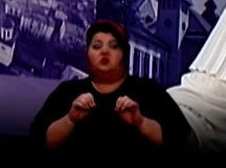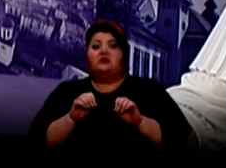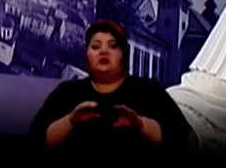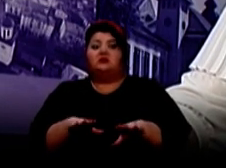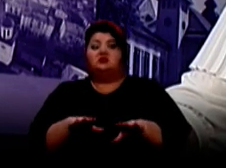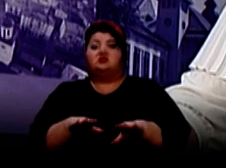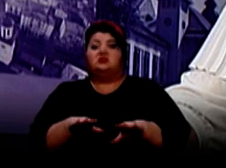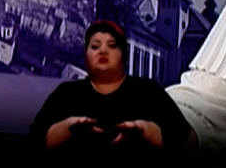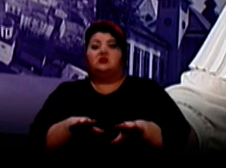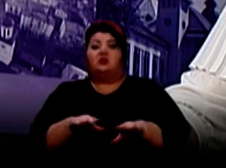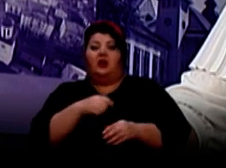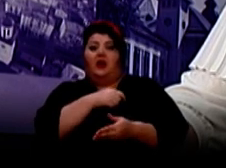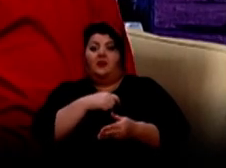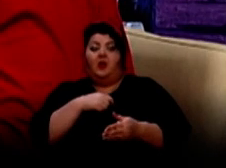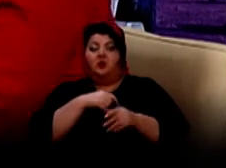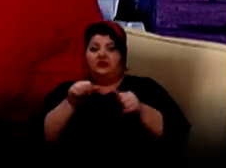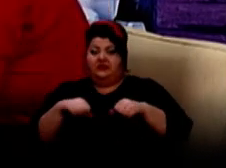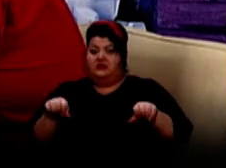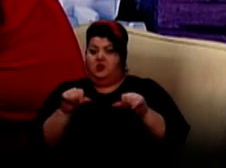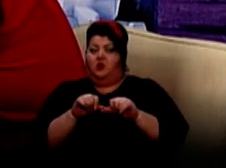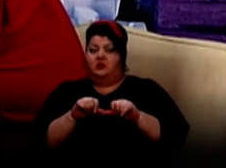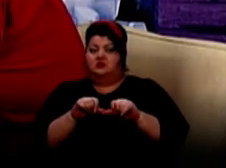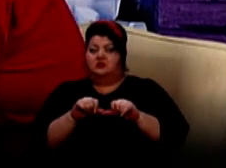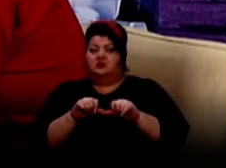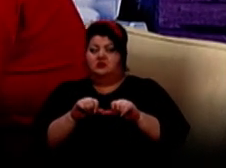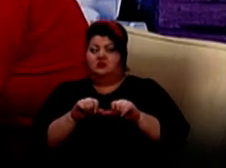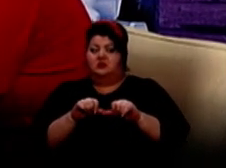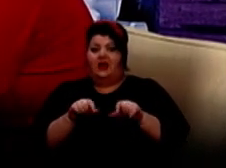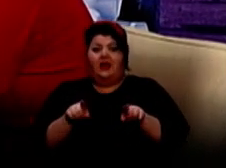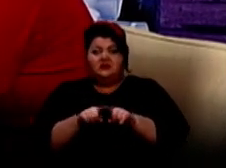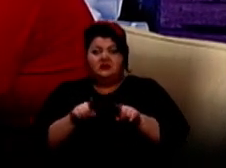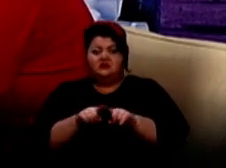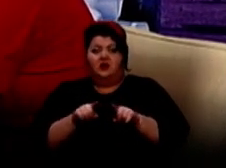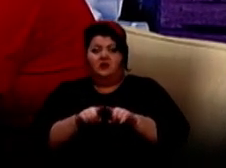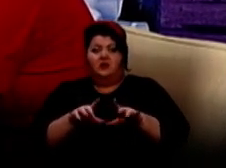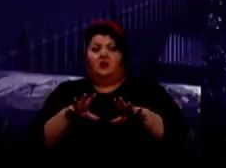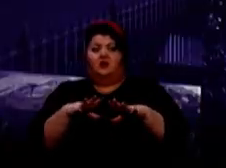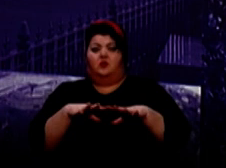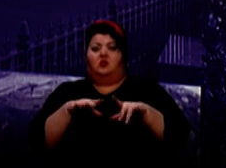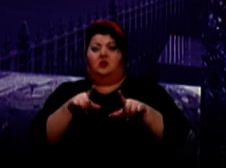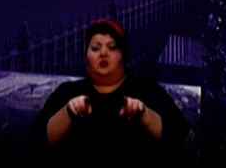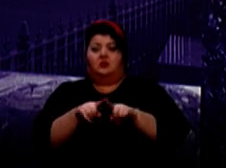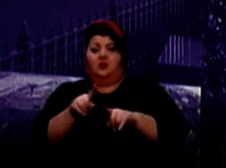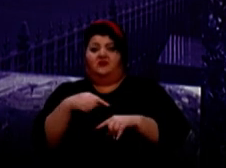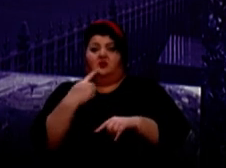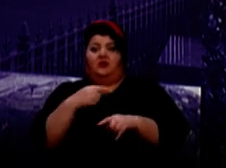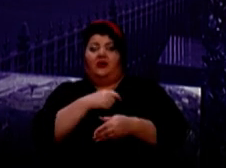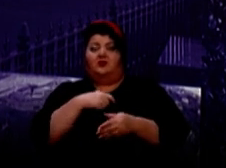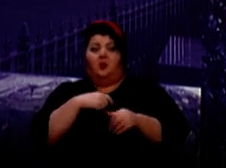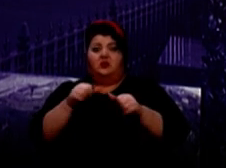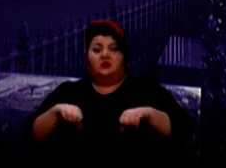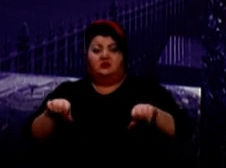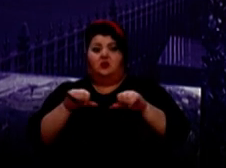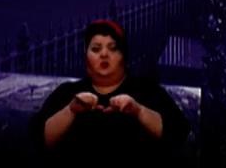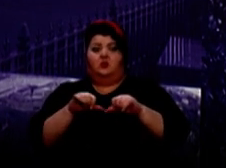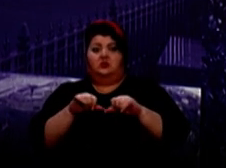на депутатської комісії. Щоб та її... Да, те саме було, ви тільки розмовляли та на депутатській комісії і казали, що крайні і другі, а